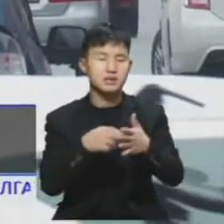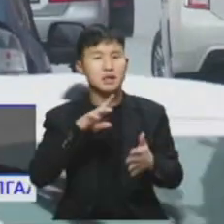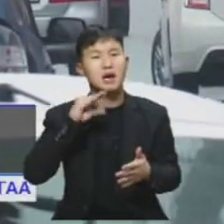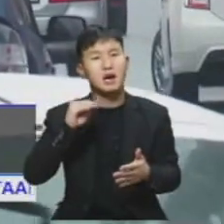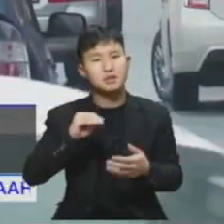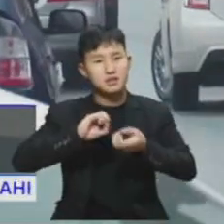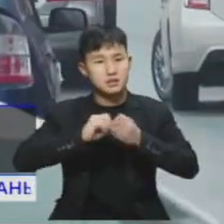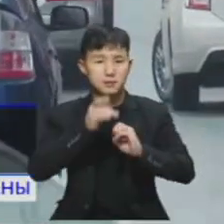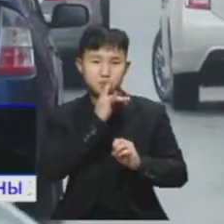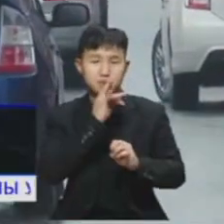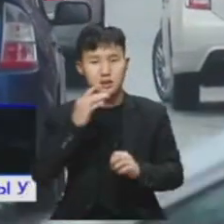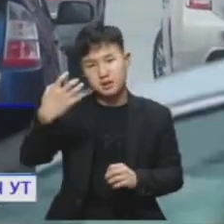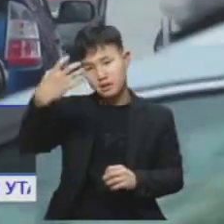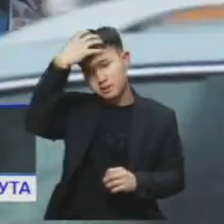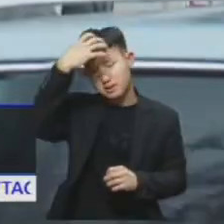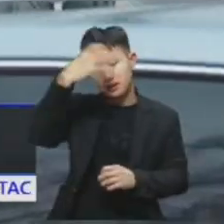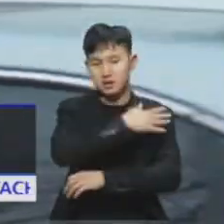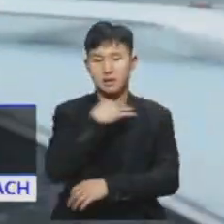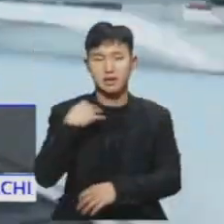дарга шийдэхээр болоод байгаа юм байна.